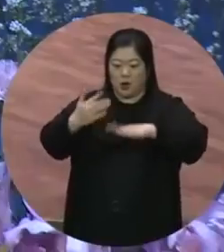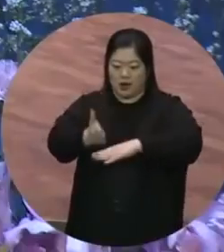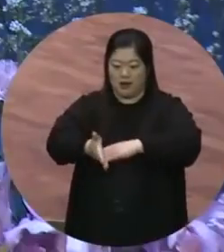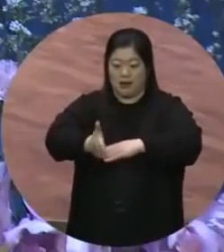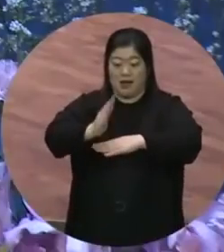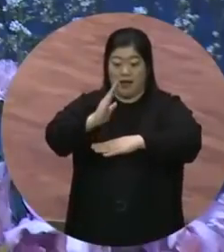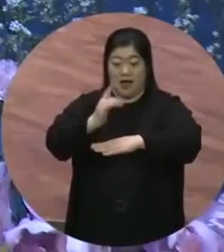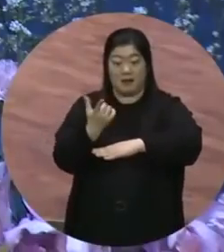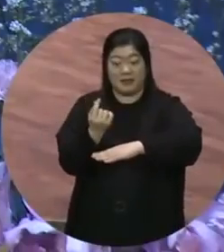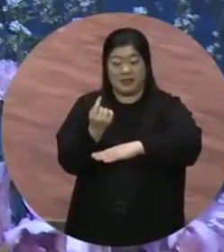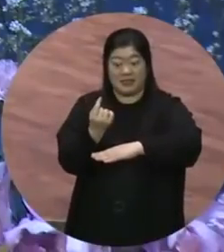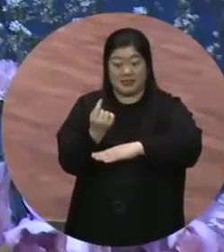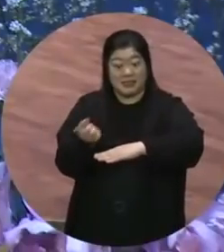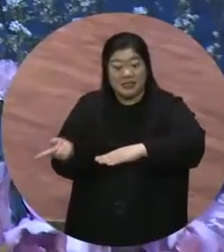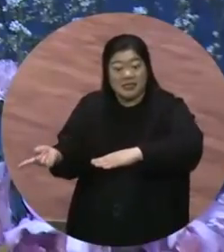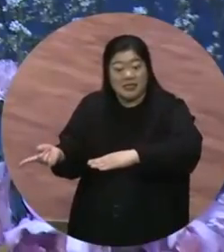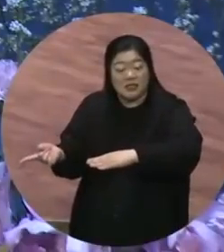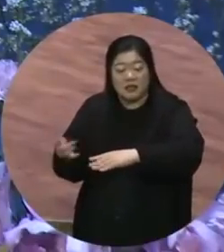무덤.